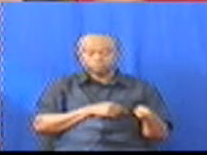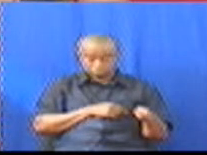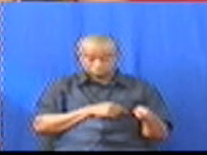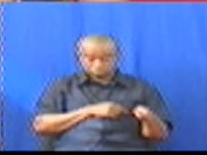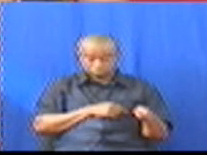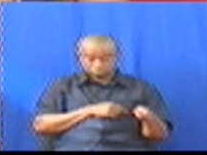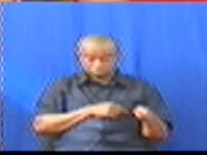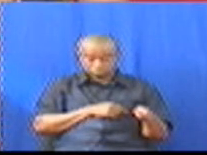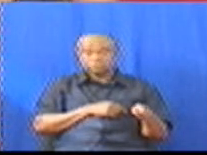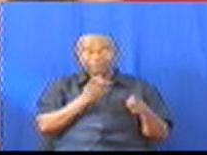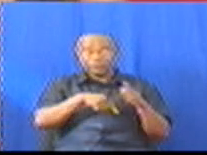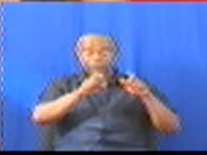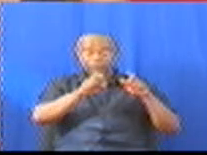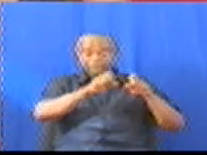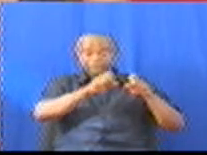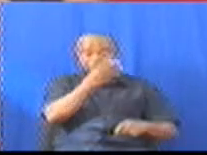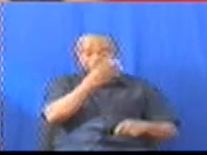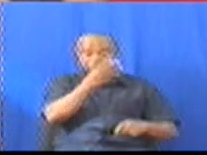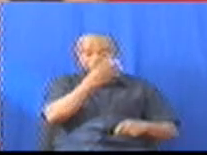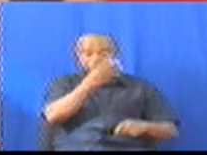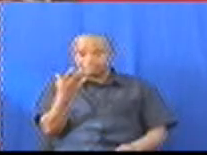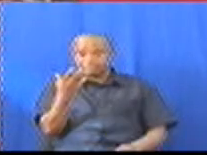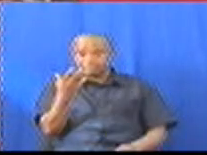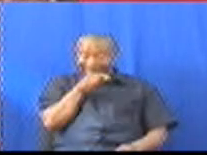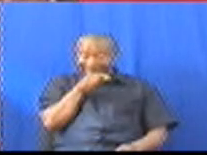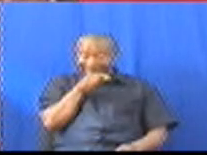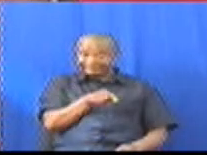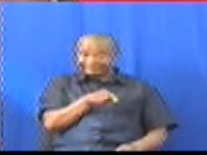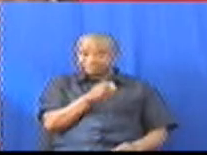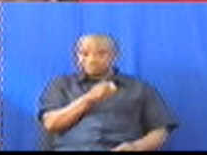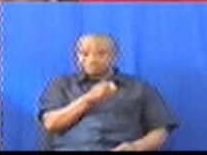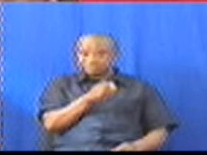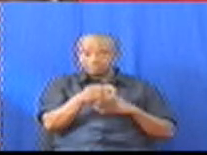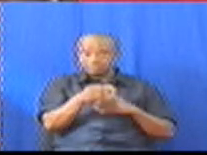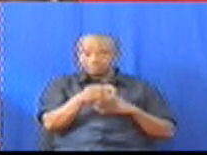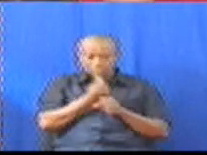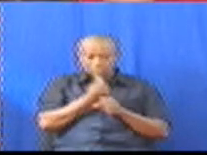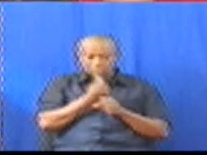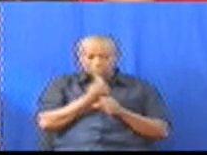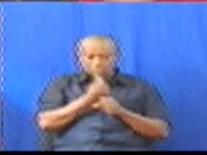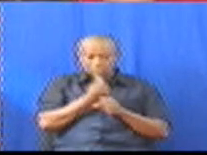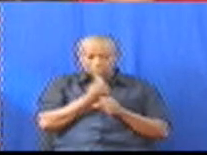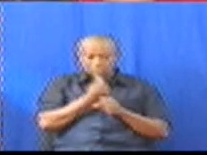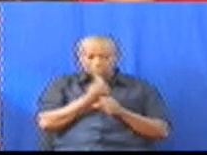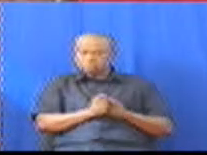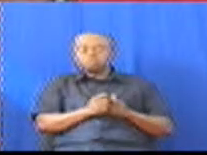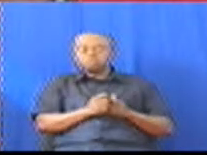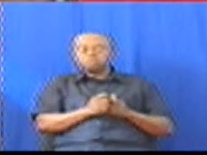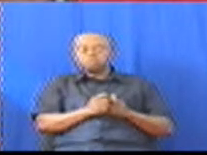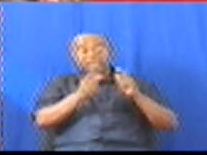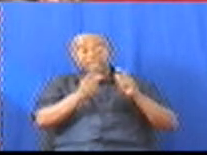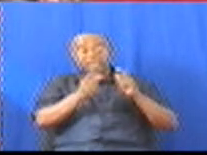huu mswada kifungu cha 45 kinachoenda kufanya amendment ya section